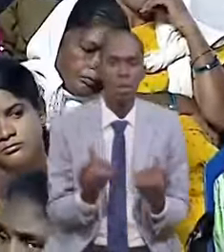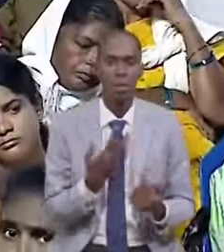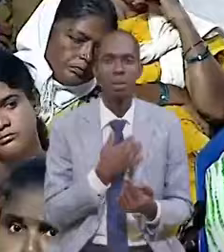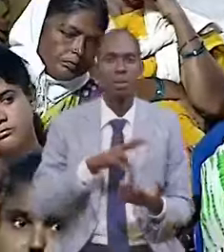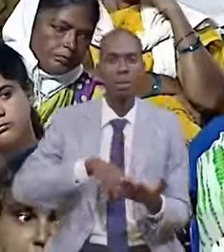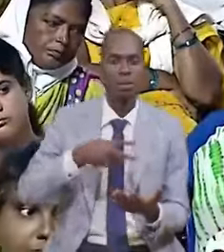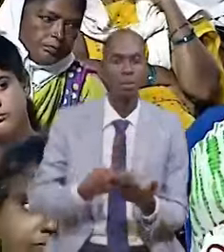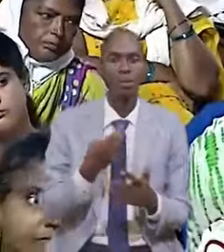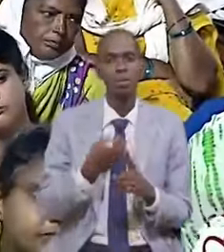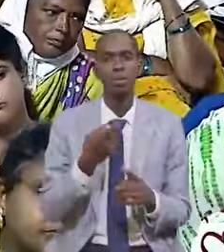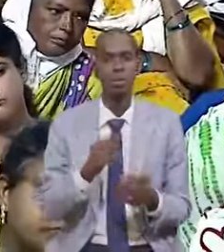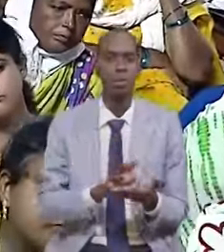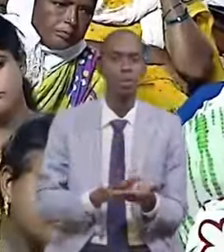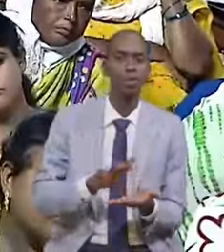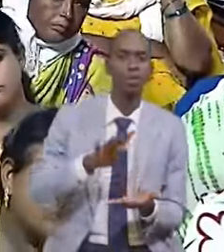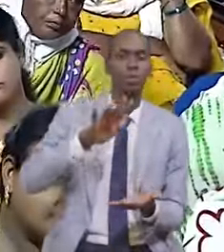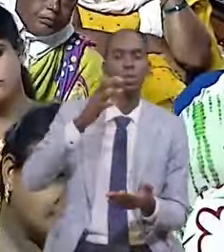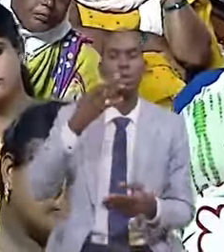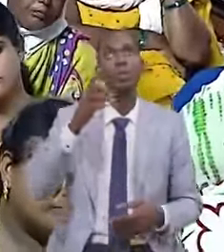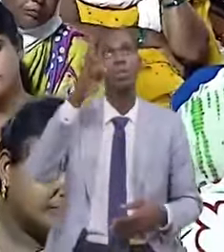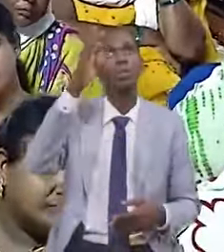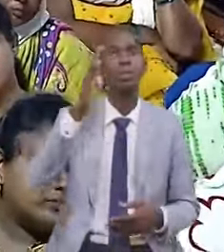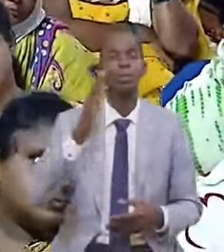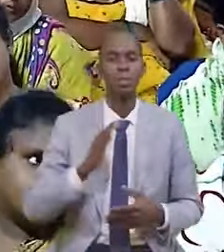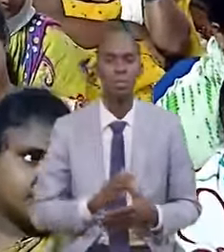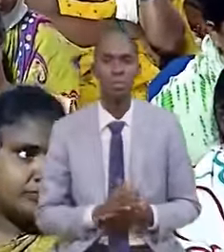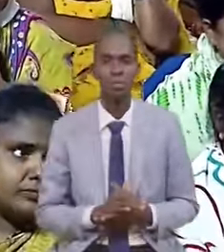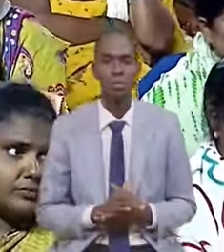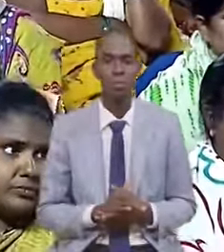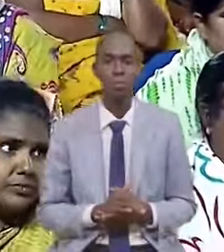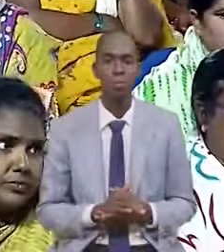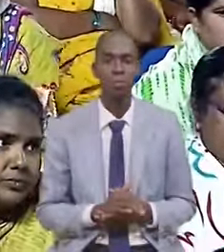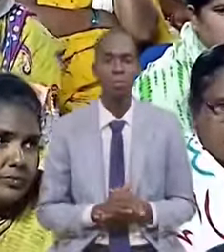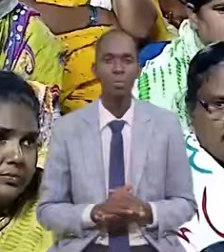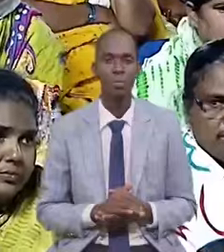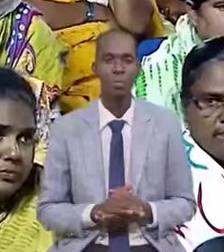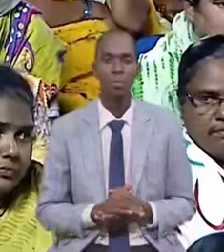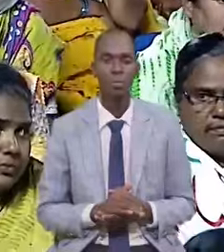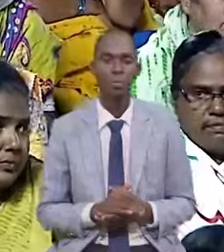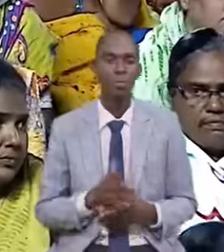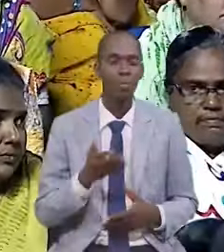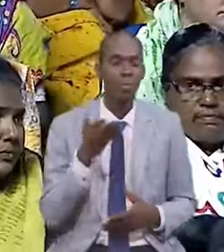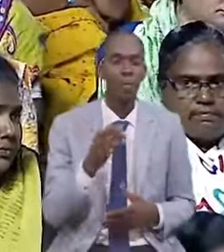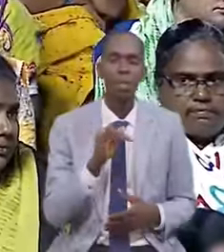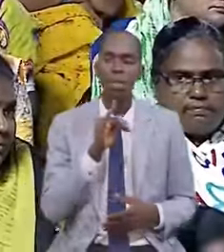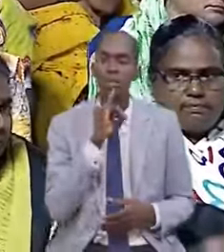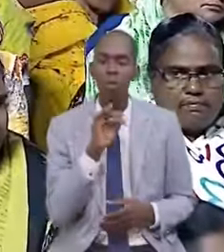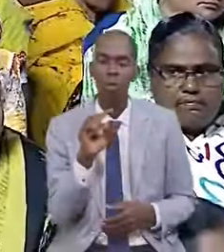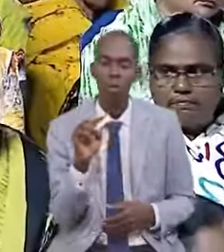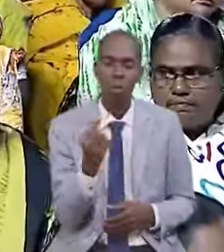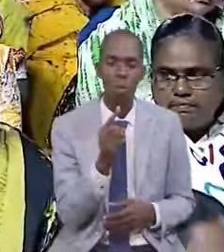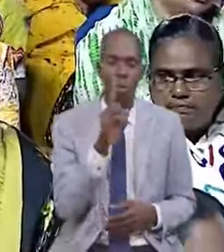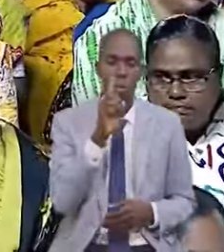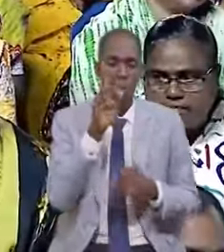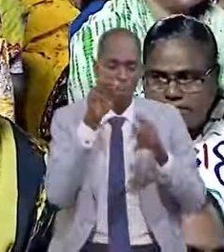ది గ్లోరీ ఆఫ్ గాడ్, అందరూ పాపం చేసి దేవుడిని గ్రహించే మహిమను పొందలేకపోతున్నారు. దేర్ ఇస్ ఓన్లీ వన్ పర్సన్ ఇన్ ద